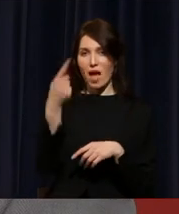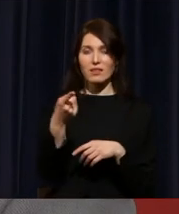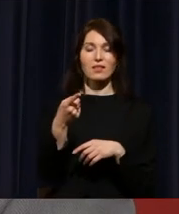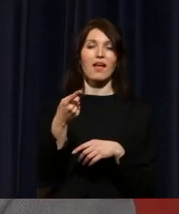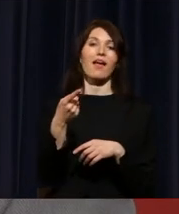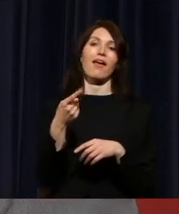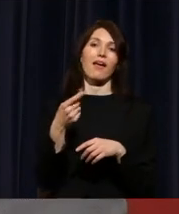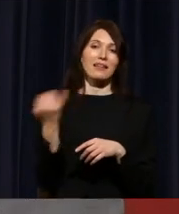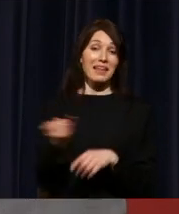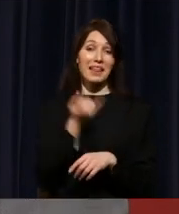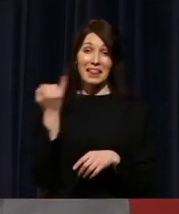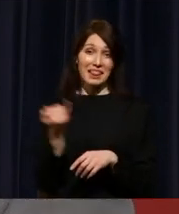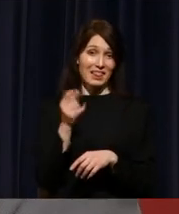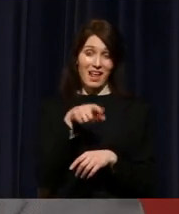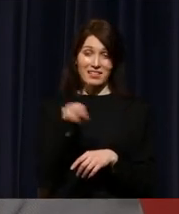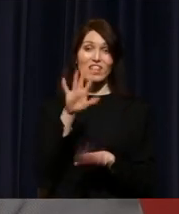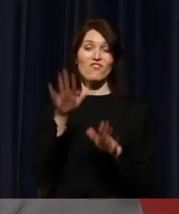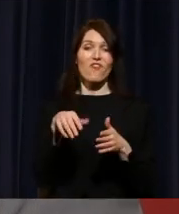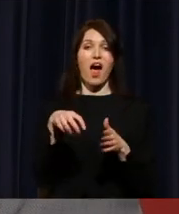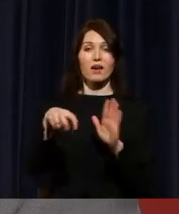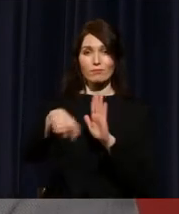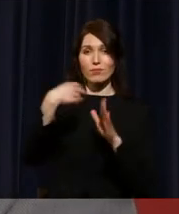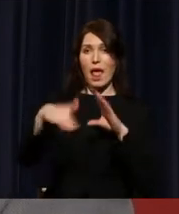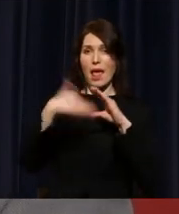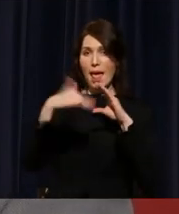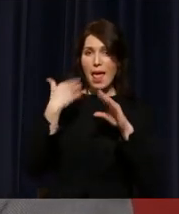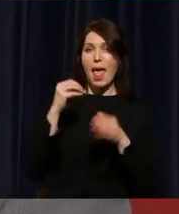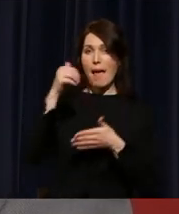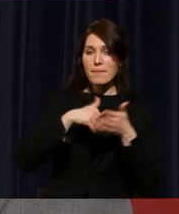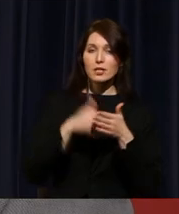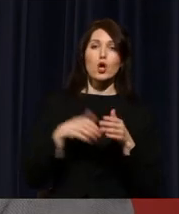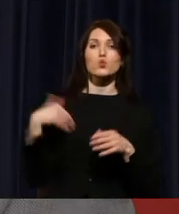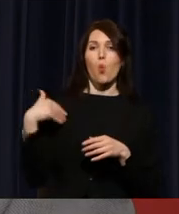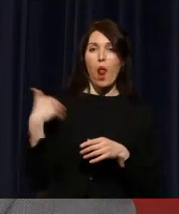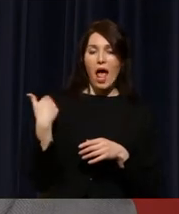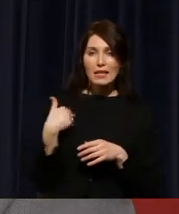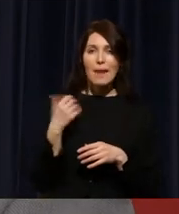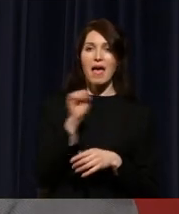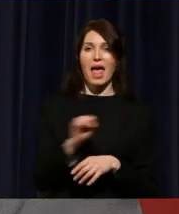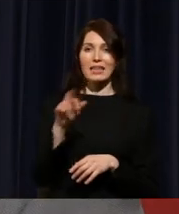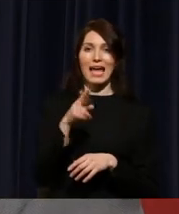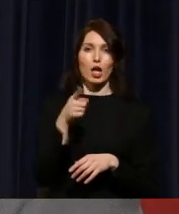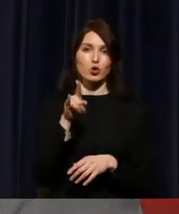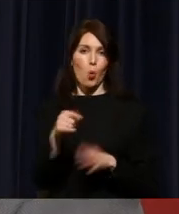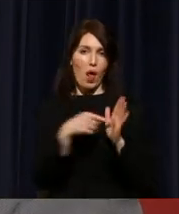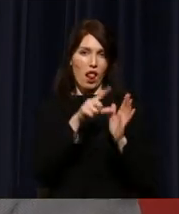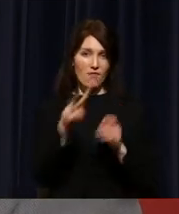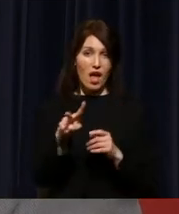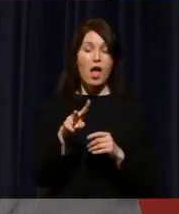ka interesenti var rakstīt ēpastu skolēniem @rsu.lv un visiem mēs tad